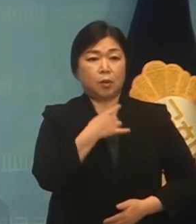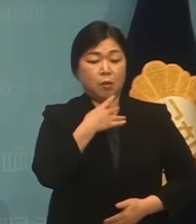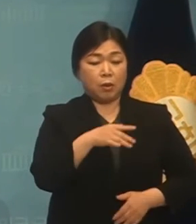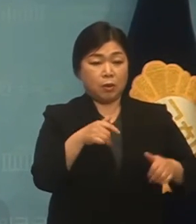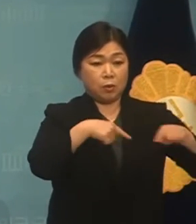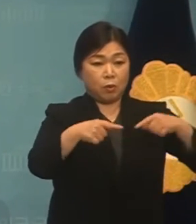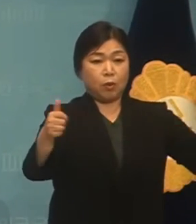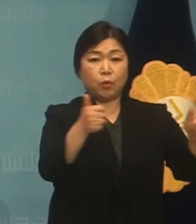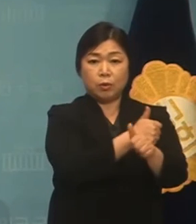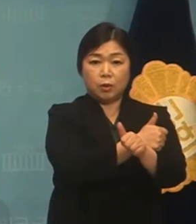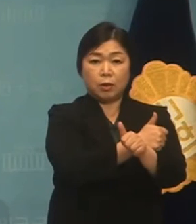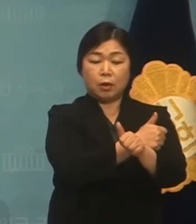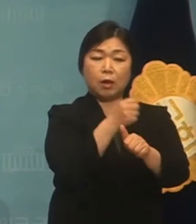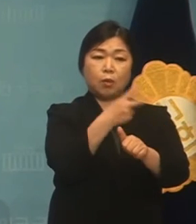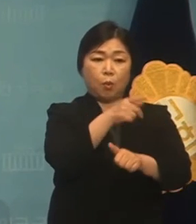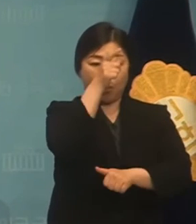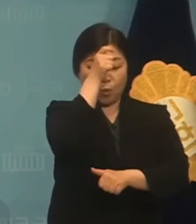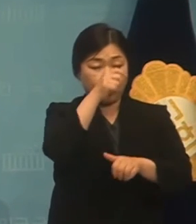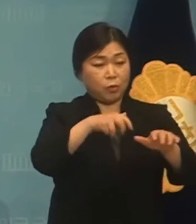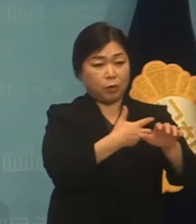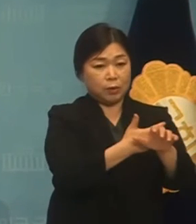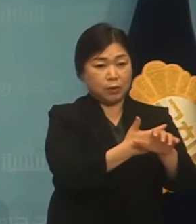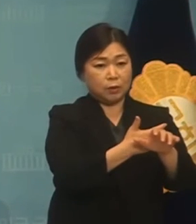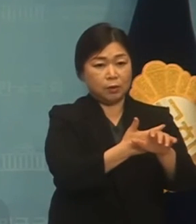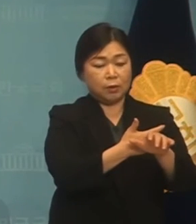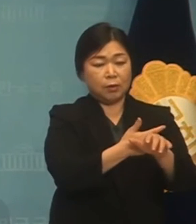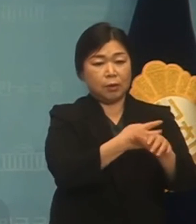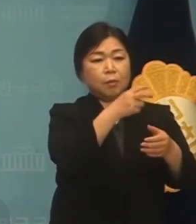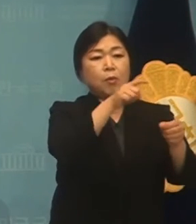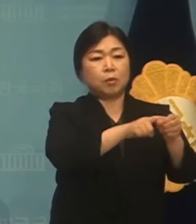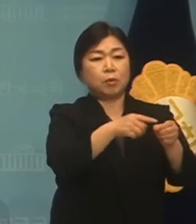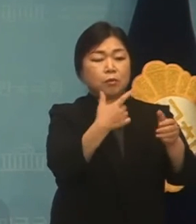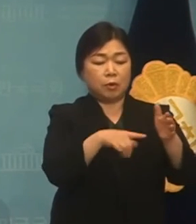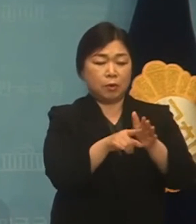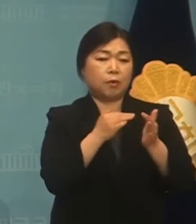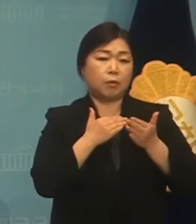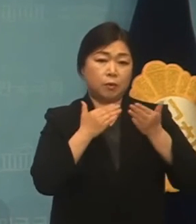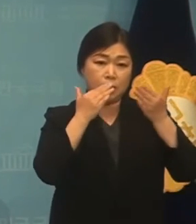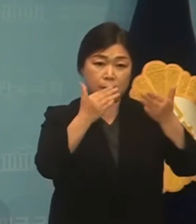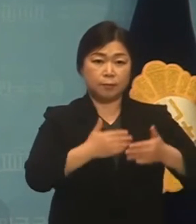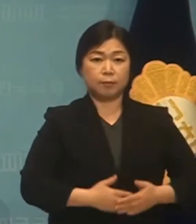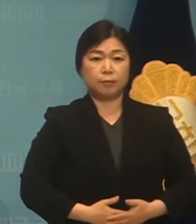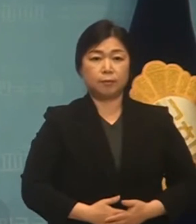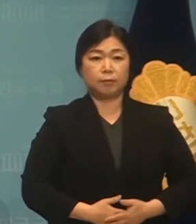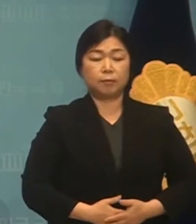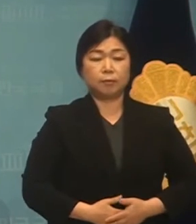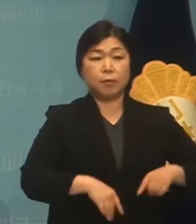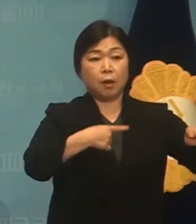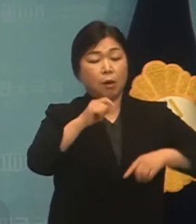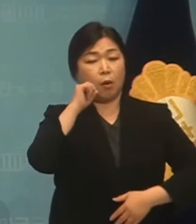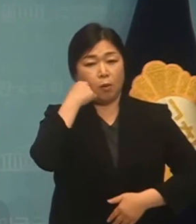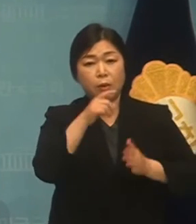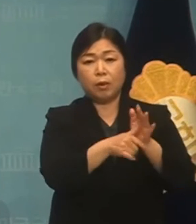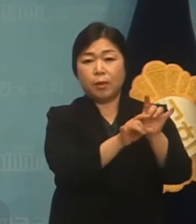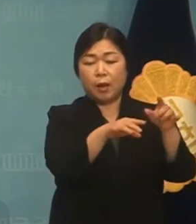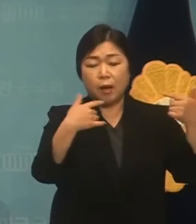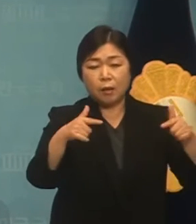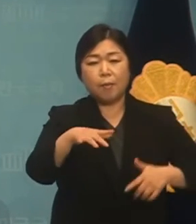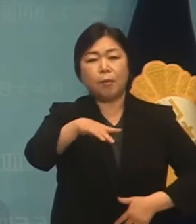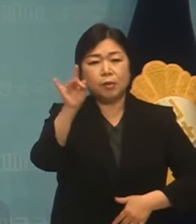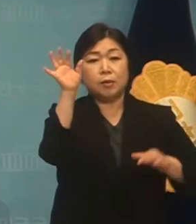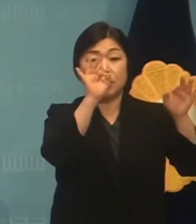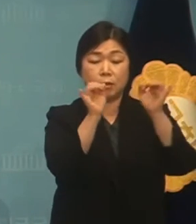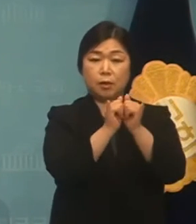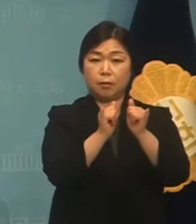정권 교체와 보수의 혁신이라는 대의를 위해 헌신하겠습니다. 당이 어려울 때마다 항상 먼저